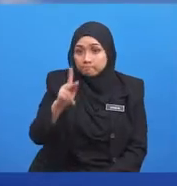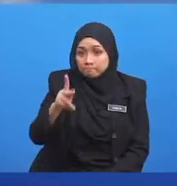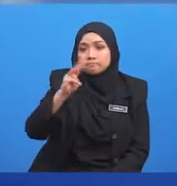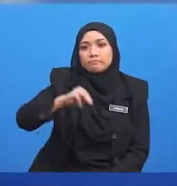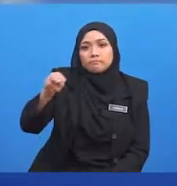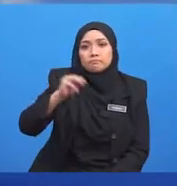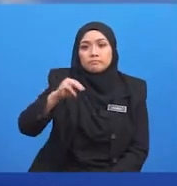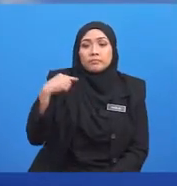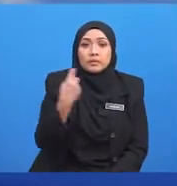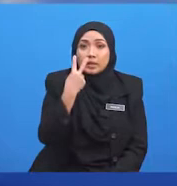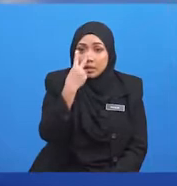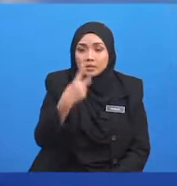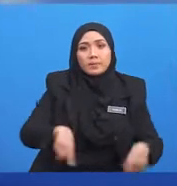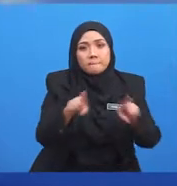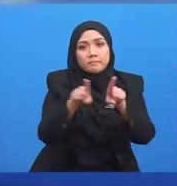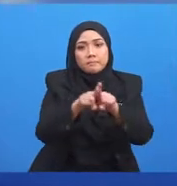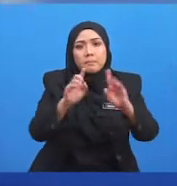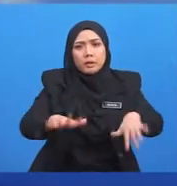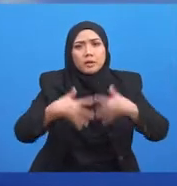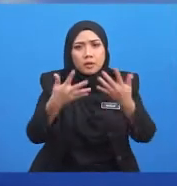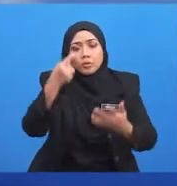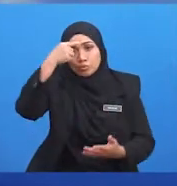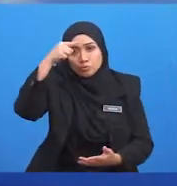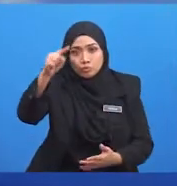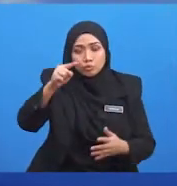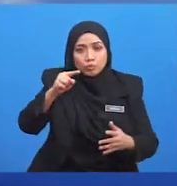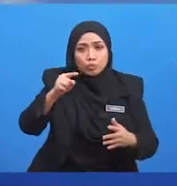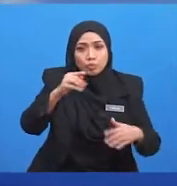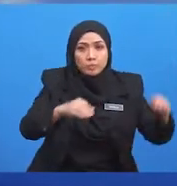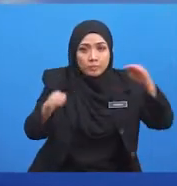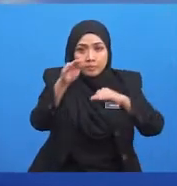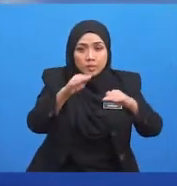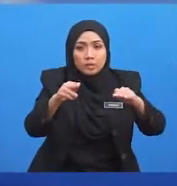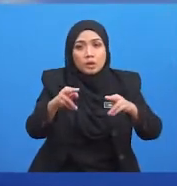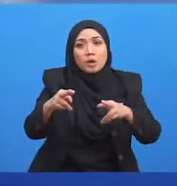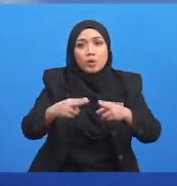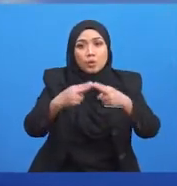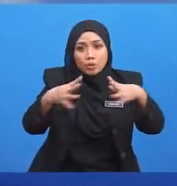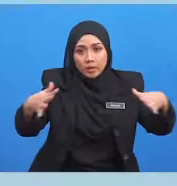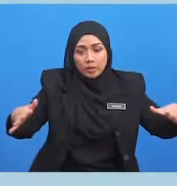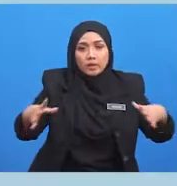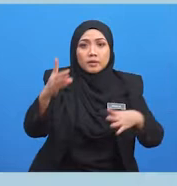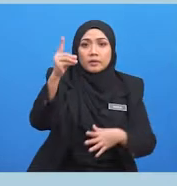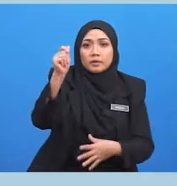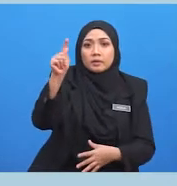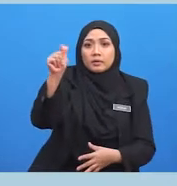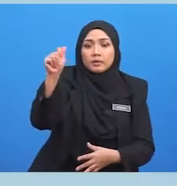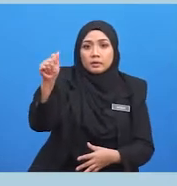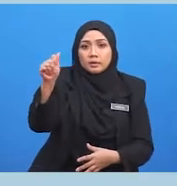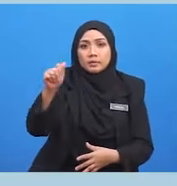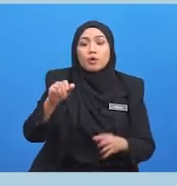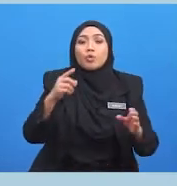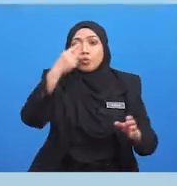Baiklah, kita lihat sama-sama bagaimana untuk membina huraian data. Untuk